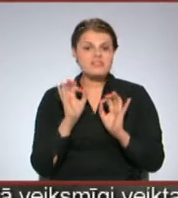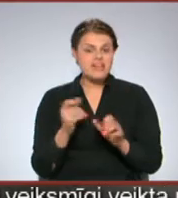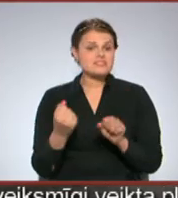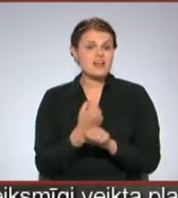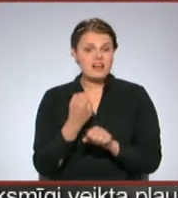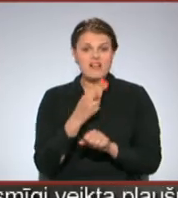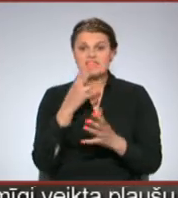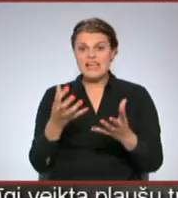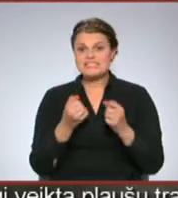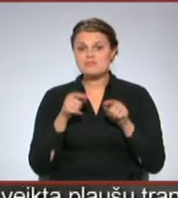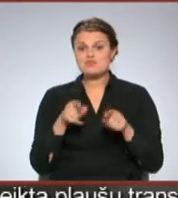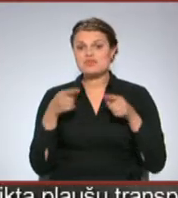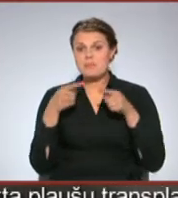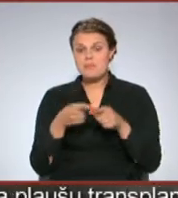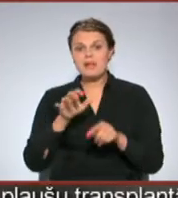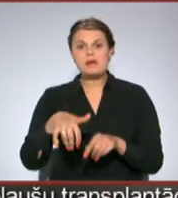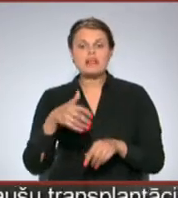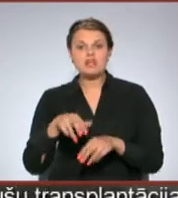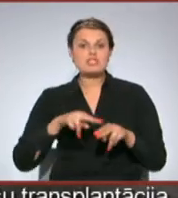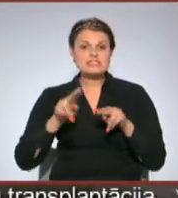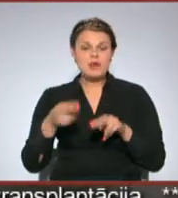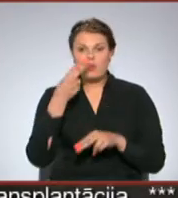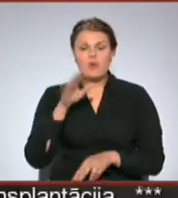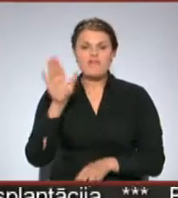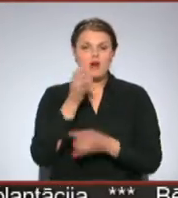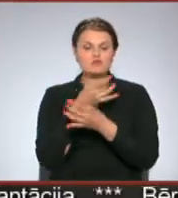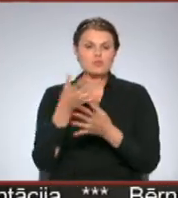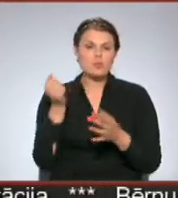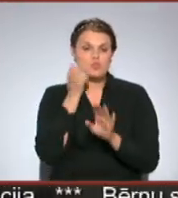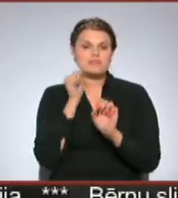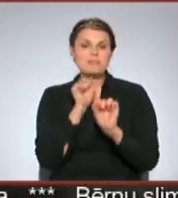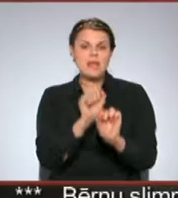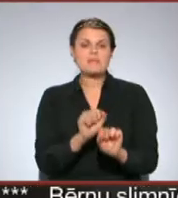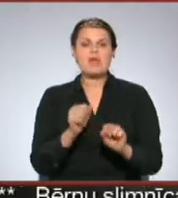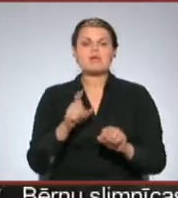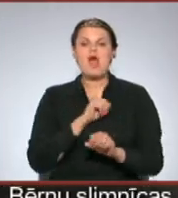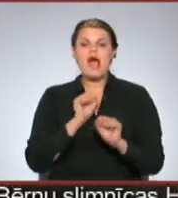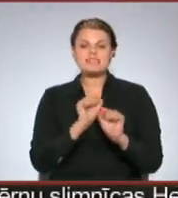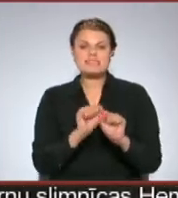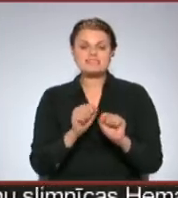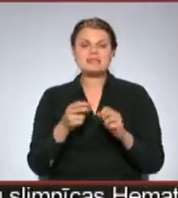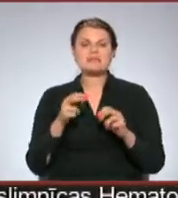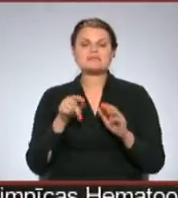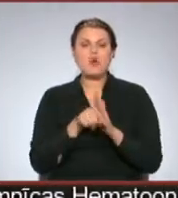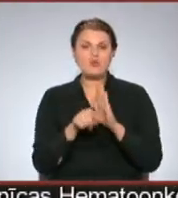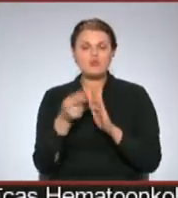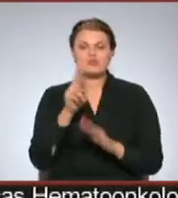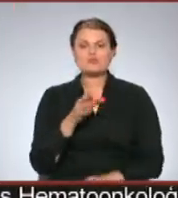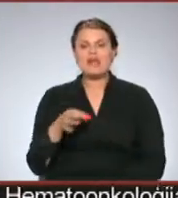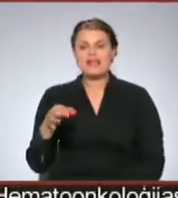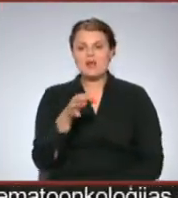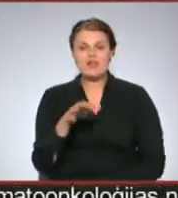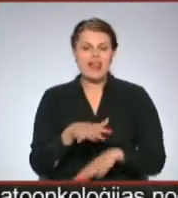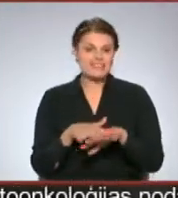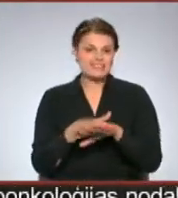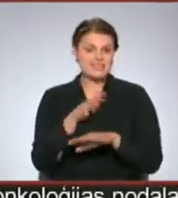gan, nesaņemot šim mērķim rakšanas atļaujas no Valsts kultūras pieminekļu aizsardzības inspekcijas un reģionālās vidas pārvaldes.